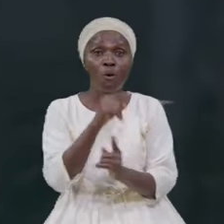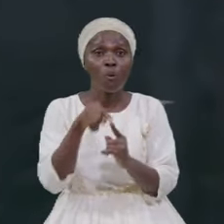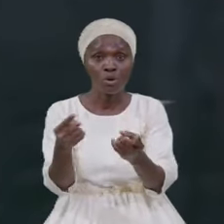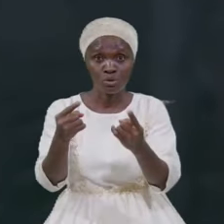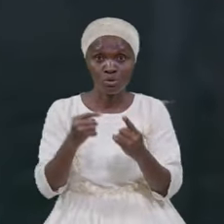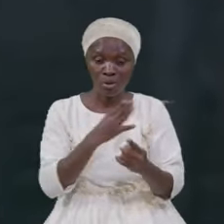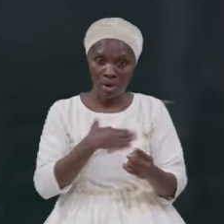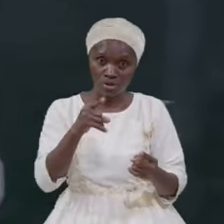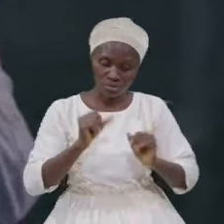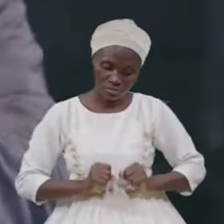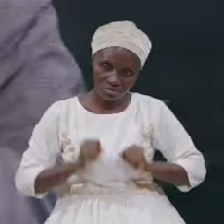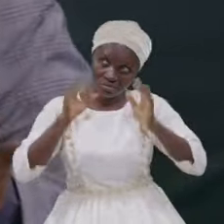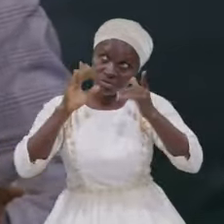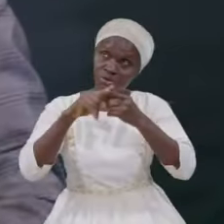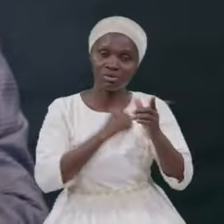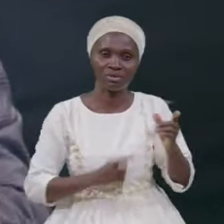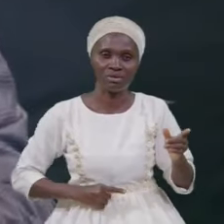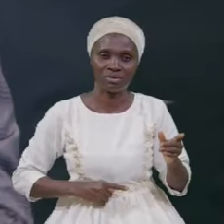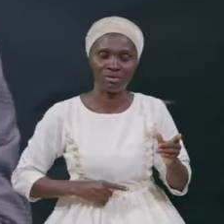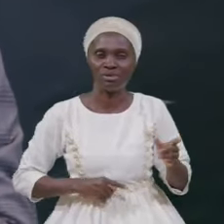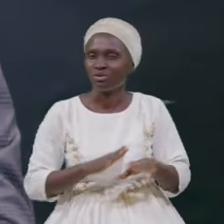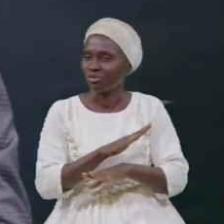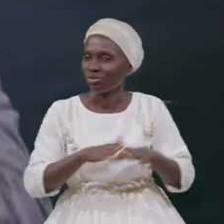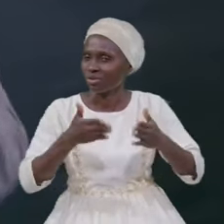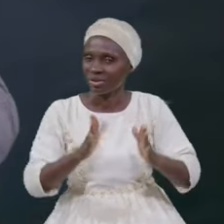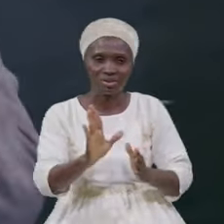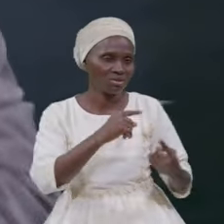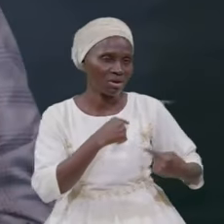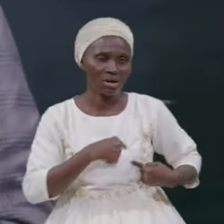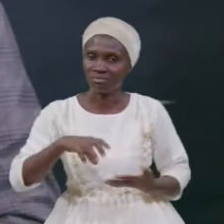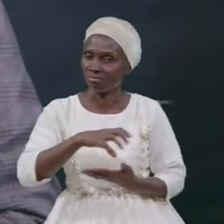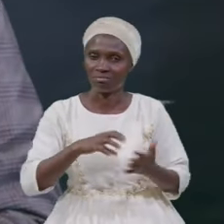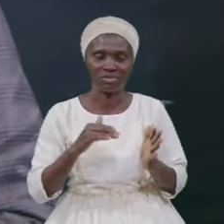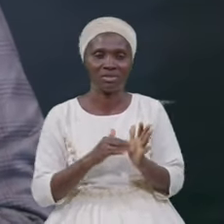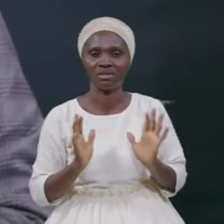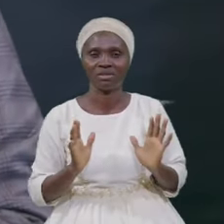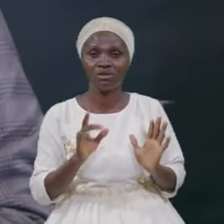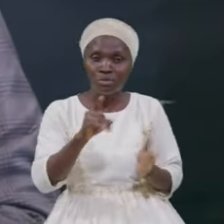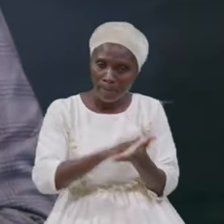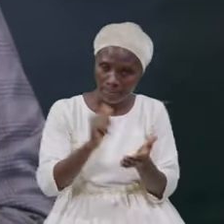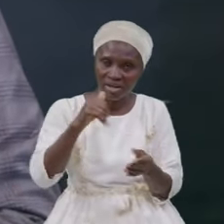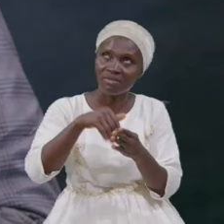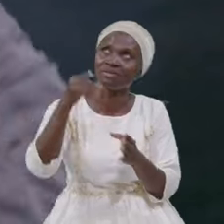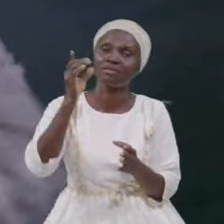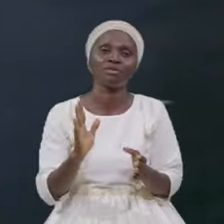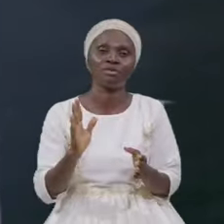cœur ne se trouble point. Croyez en Dieu et croyez en moi.